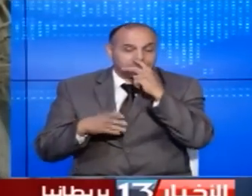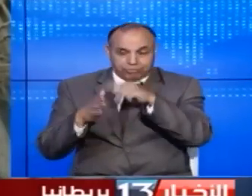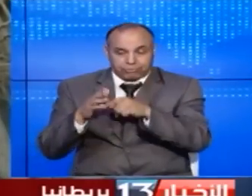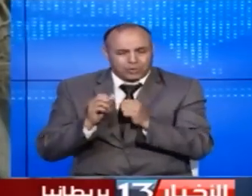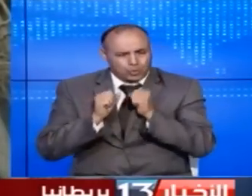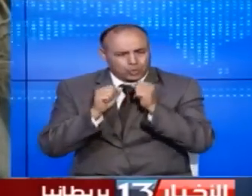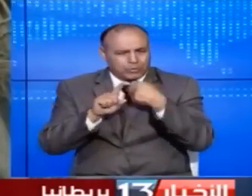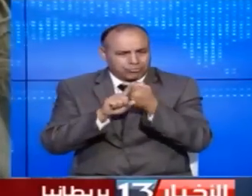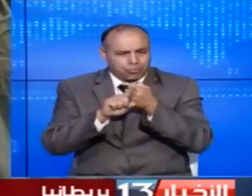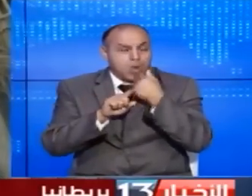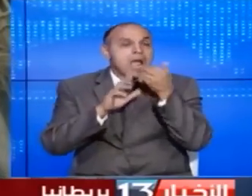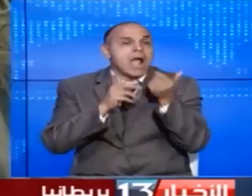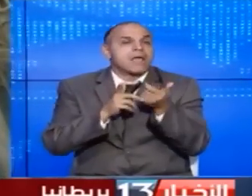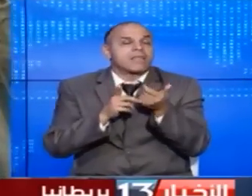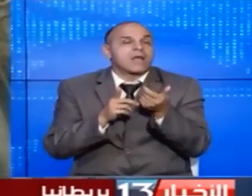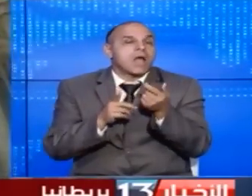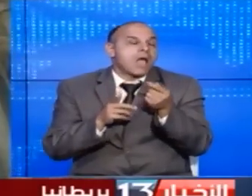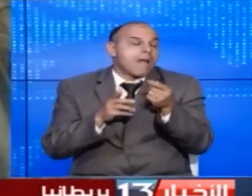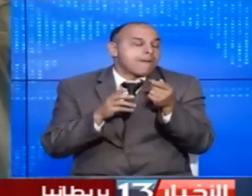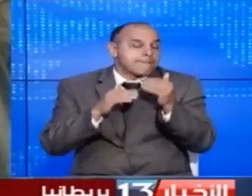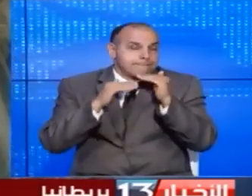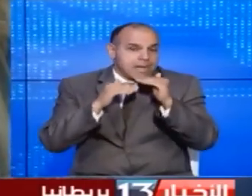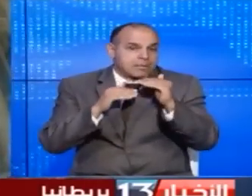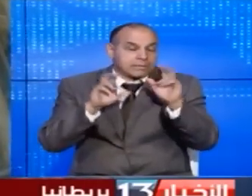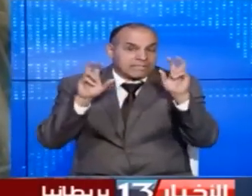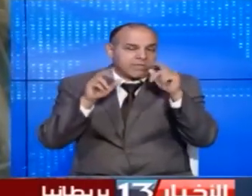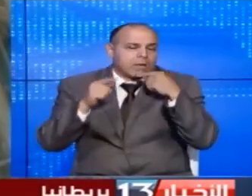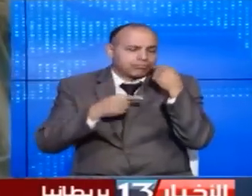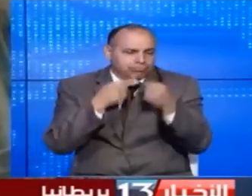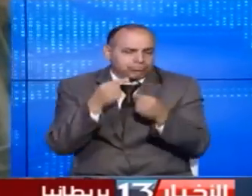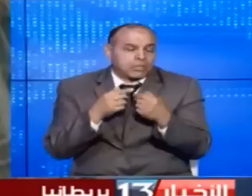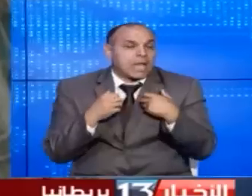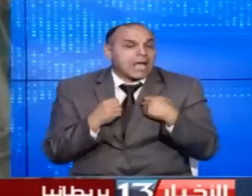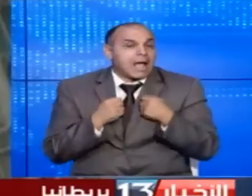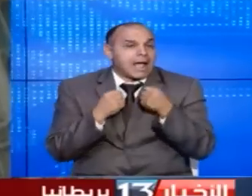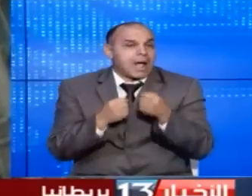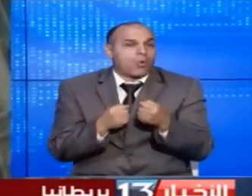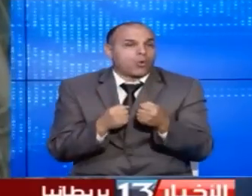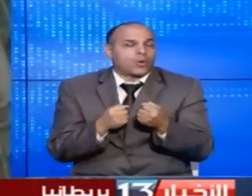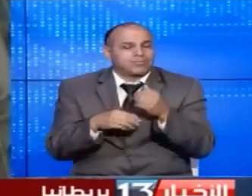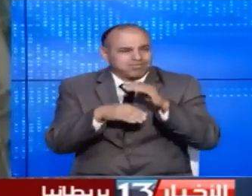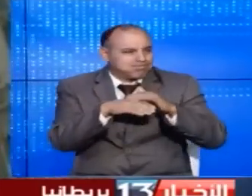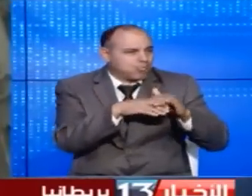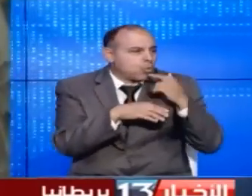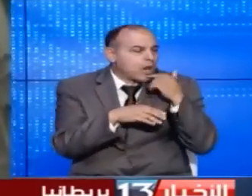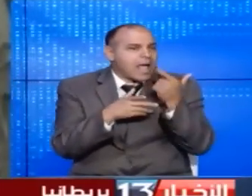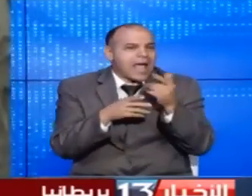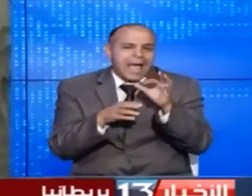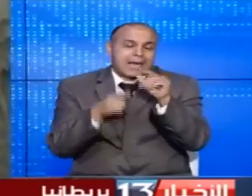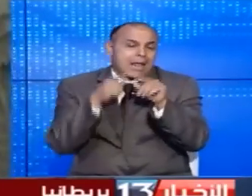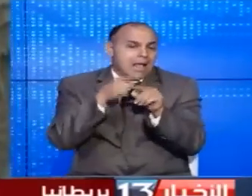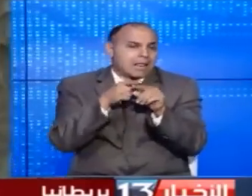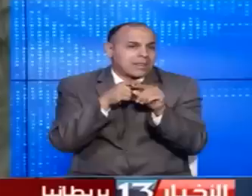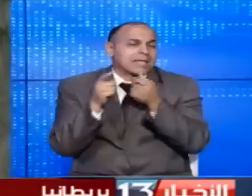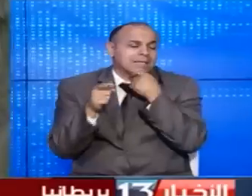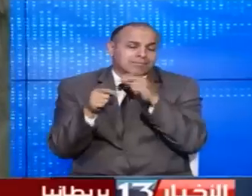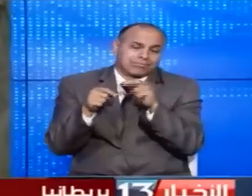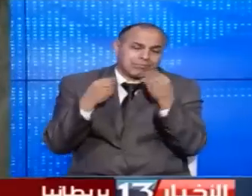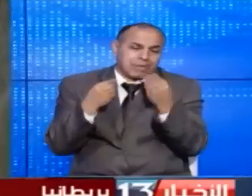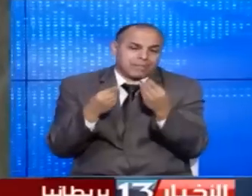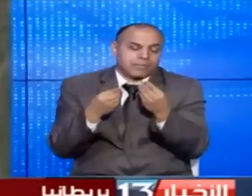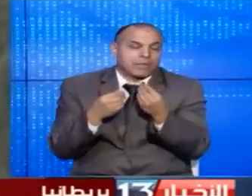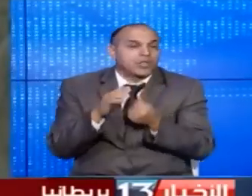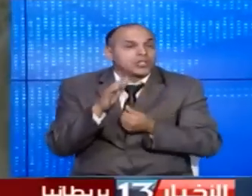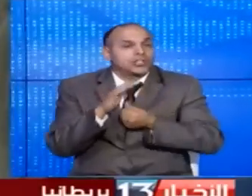بجهود كبيرة من خلال ظهوره في محطات تلفزية حاول من خلالها الإقناع بأنه الخيار الأفضل لبريطانيا.